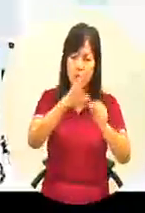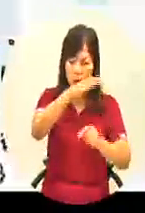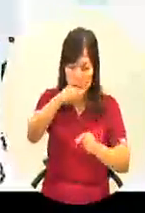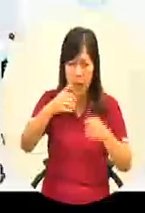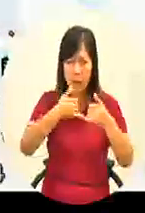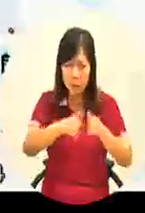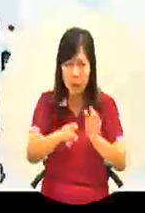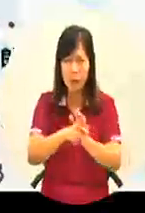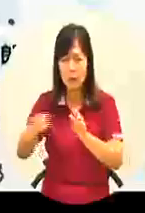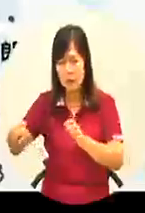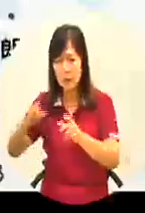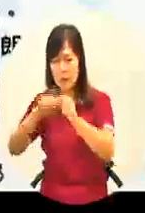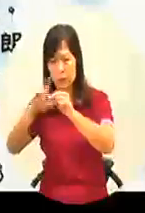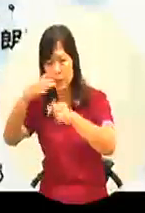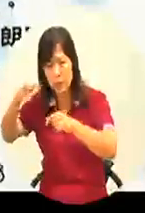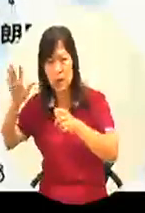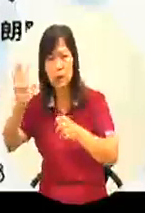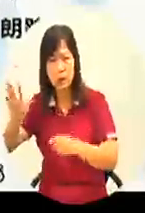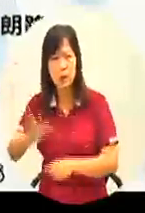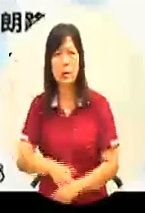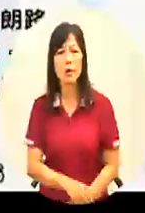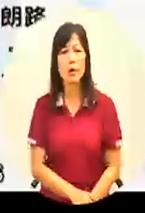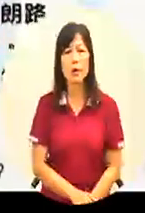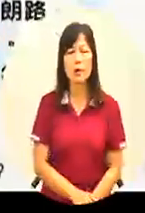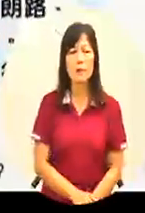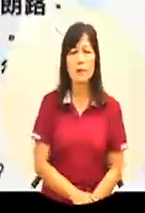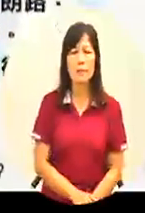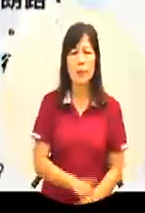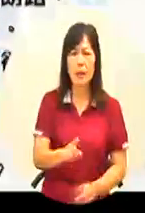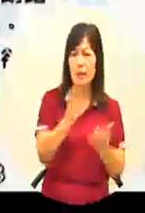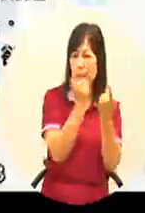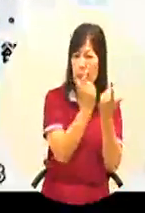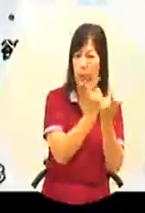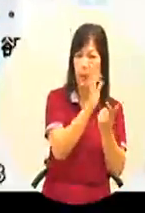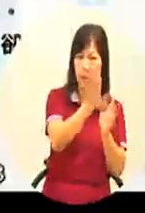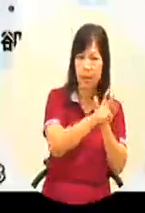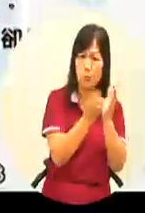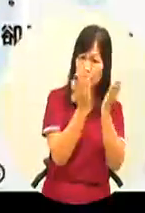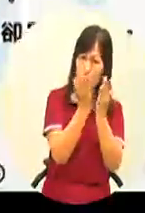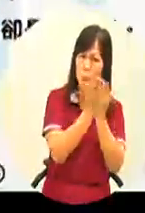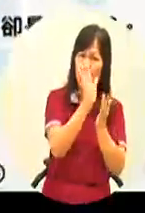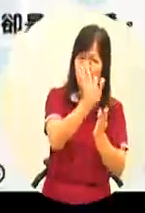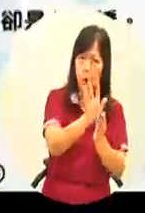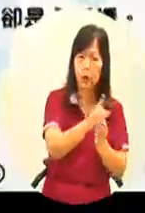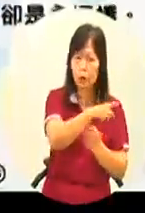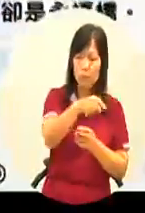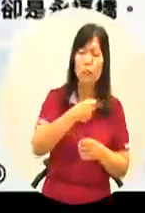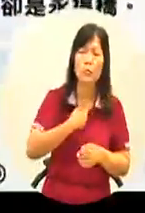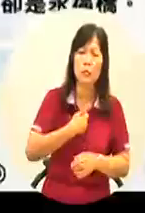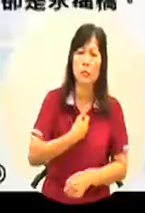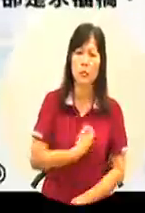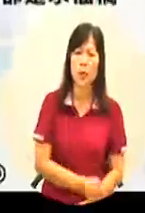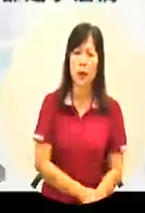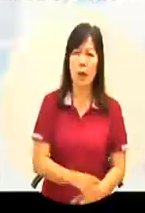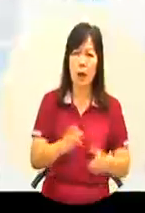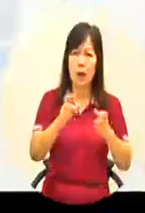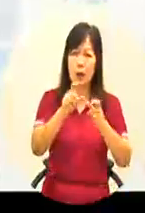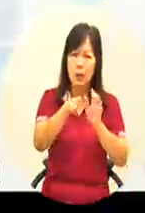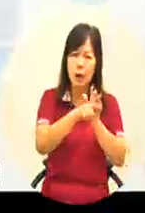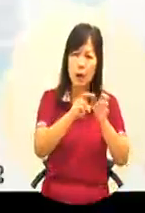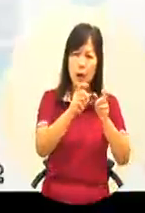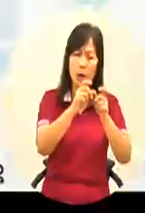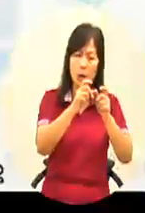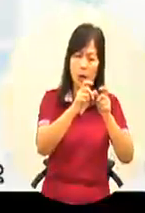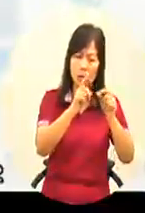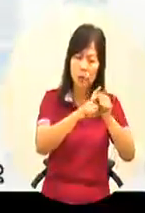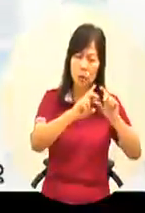然后两边又有中山路。那接着我想如果有在台北就学的这些官员们应该知道，其实永和中和其实会让我